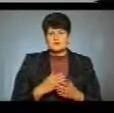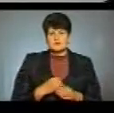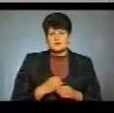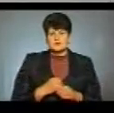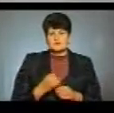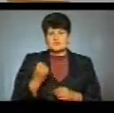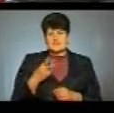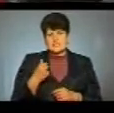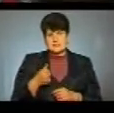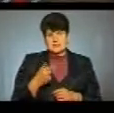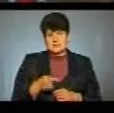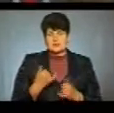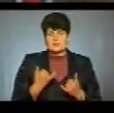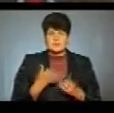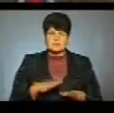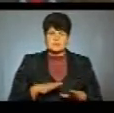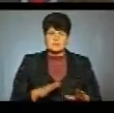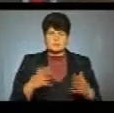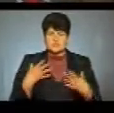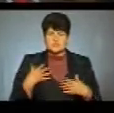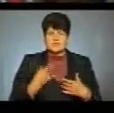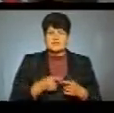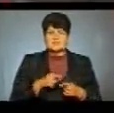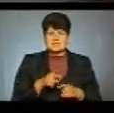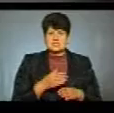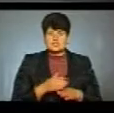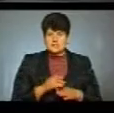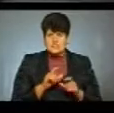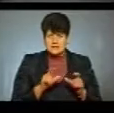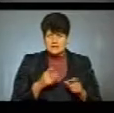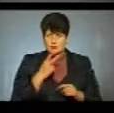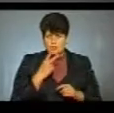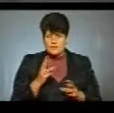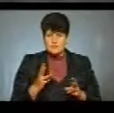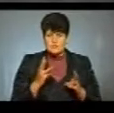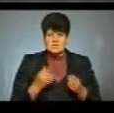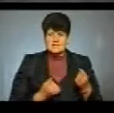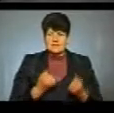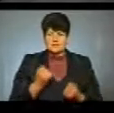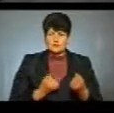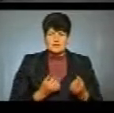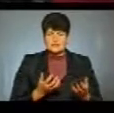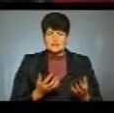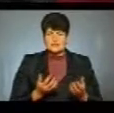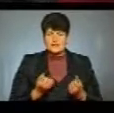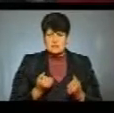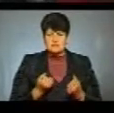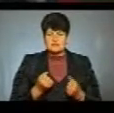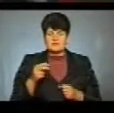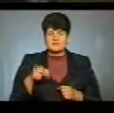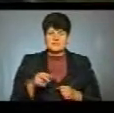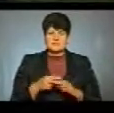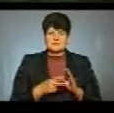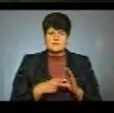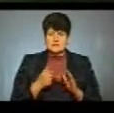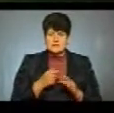району 12 років. Нині заступник начальника цієї частини. Чоловік показує пожежний автомобіль, який отримали в 2017 році.